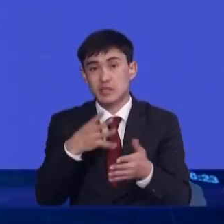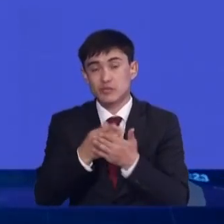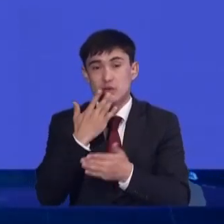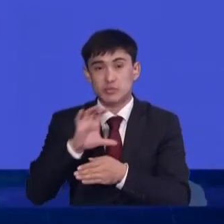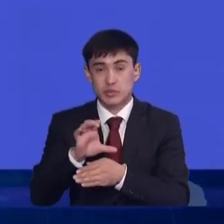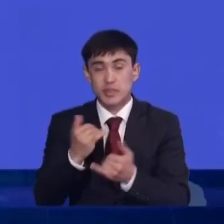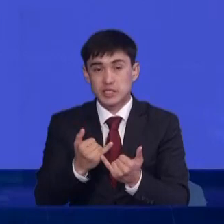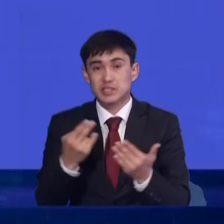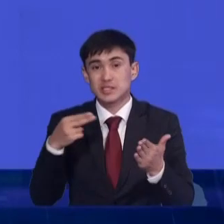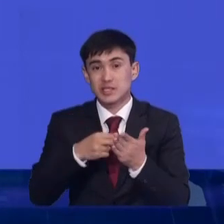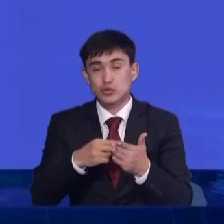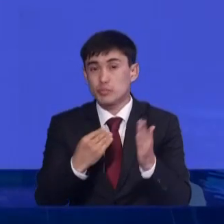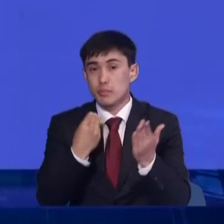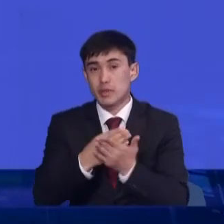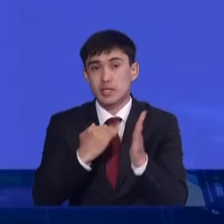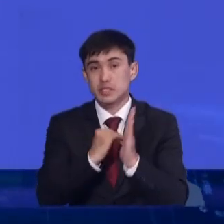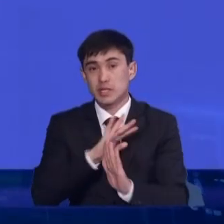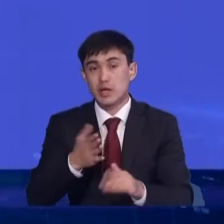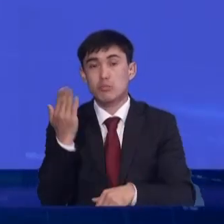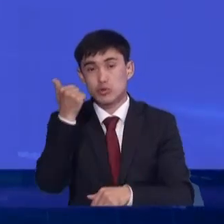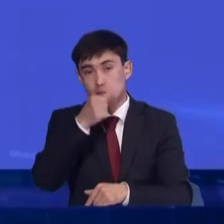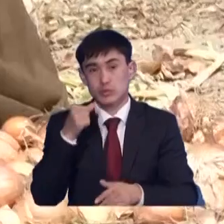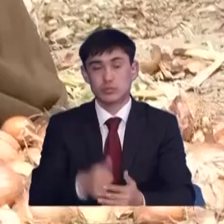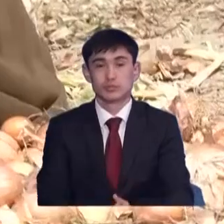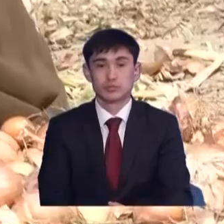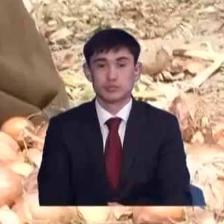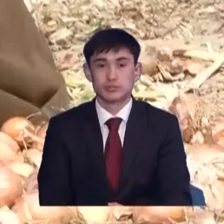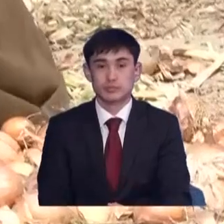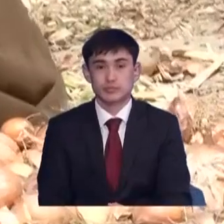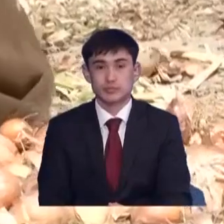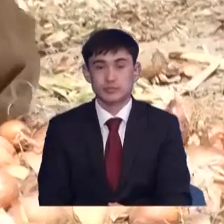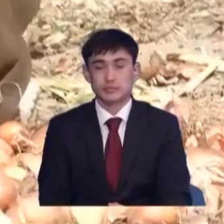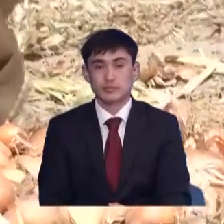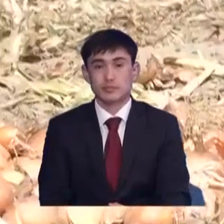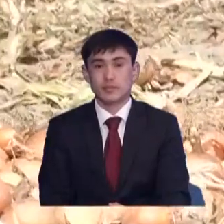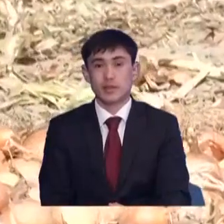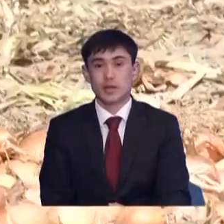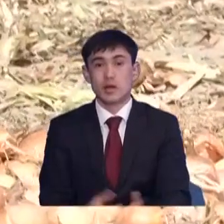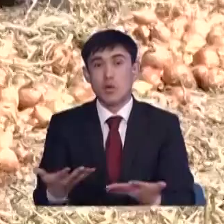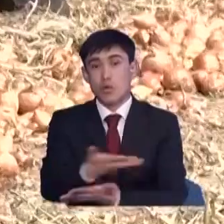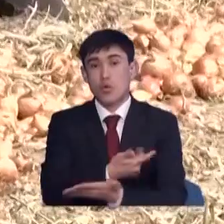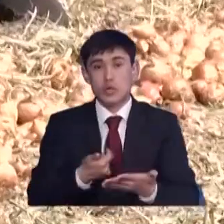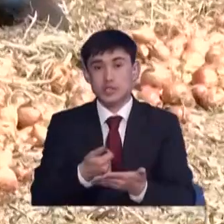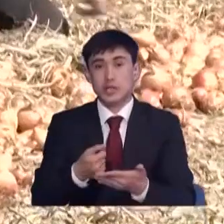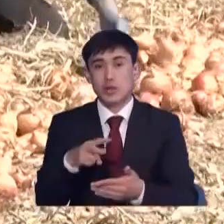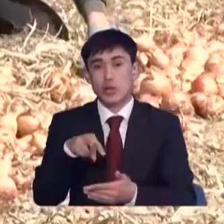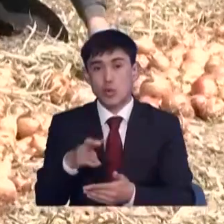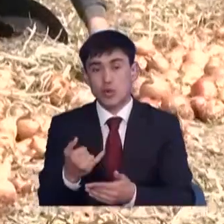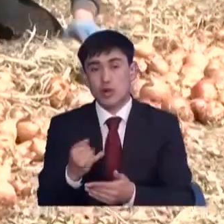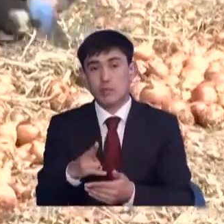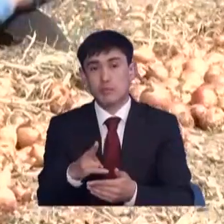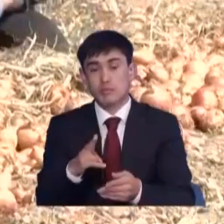экспорт, чтобы цены не подорожали, как в прошлом году. Наряду с этим переизбыток урожая лука произошел